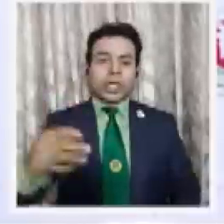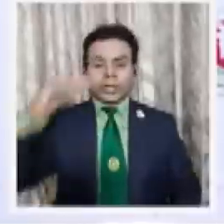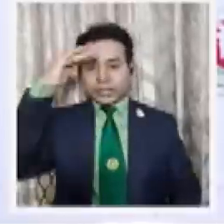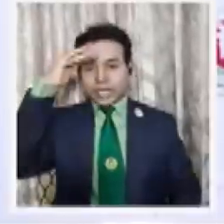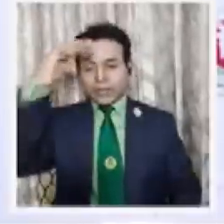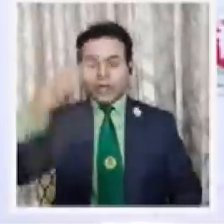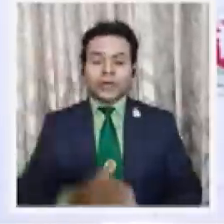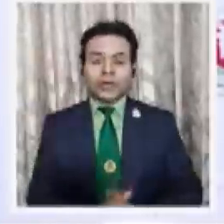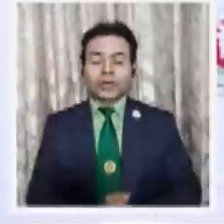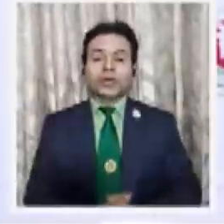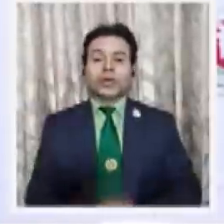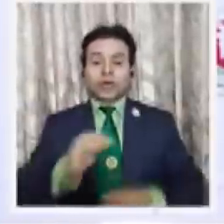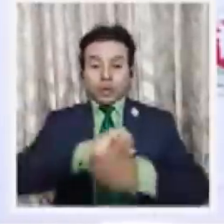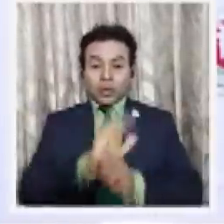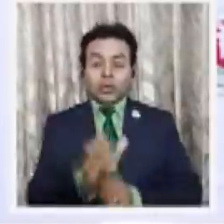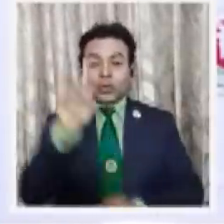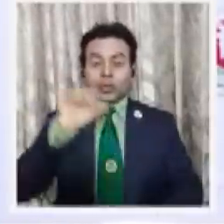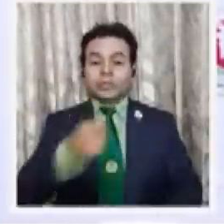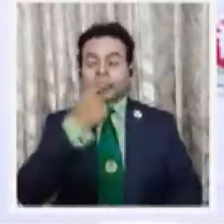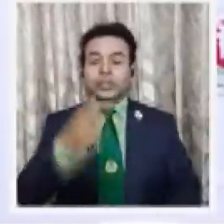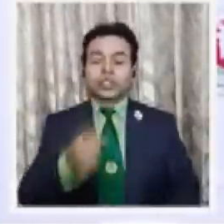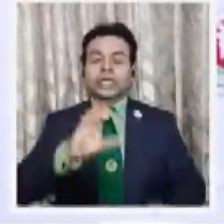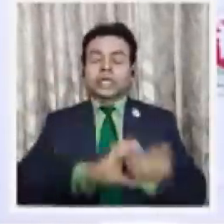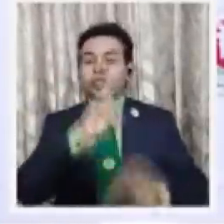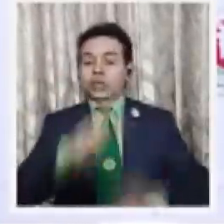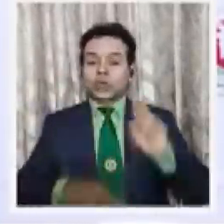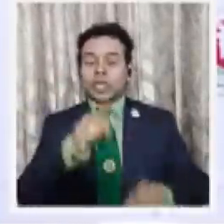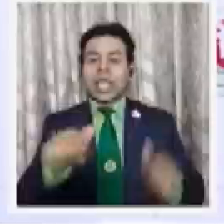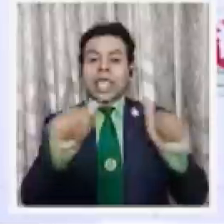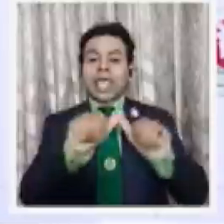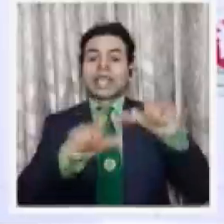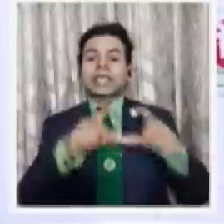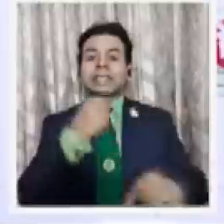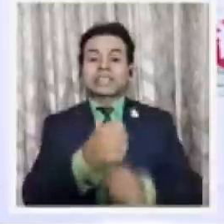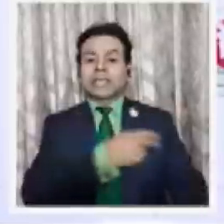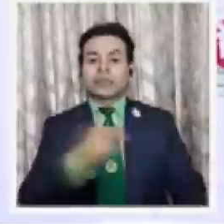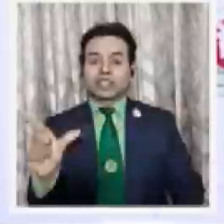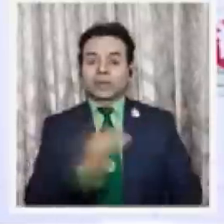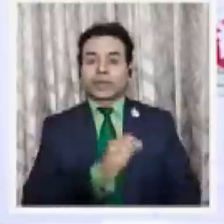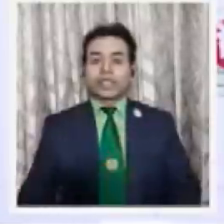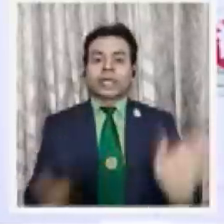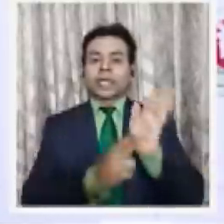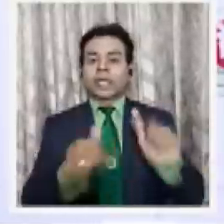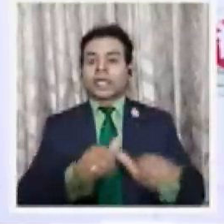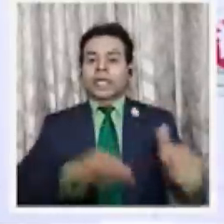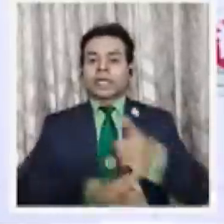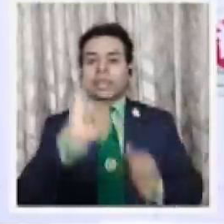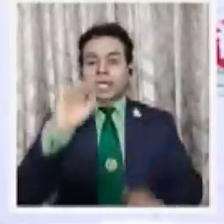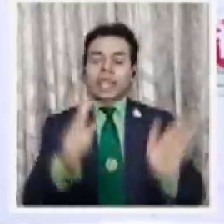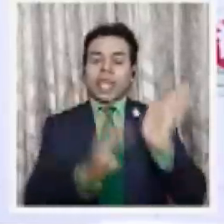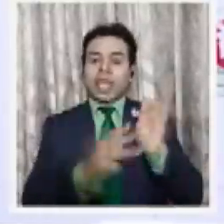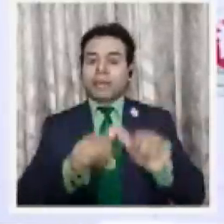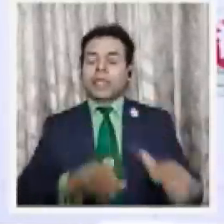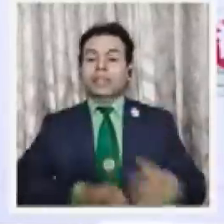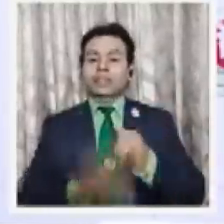প্রিয় সাংবাদিক ভাই ও বোনেরা, সম্মানিত দর্শক শ্রোতাবৃন্দ, দেশবাসী এবং প্রবাসী ভাই ও বোনেরা, আসসালামু আলাইকুম। কোভিড-19 দৈনিক